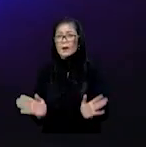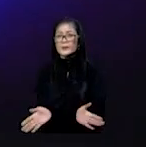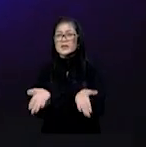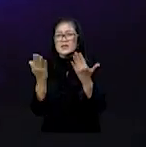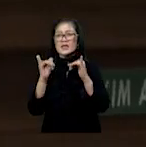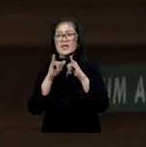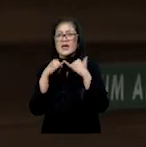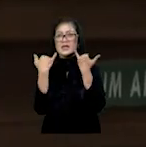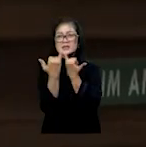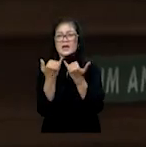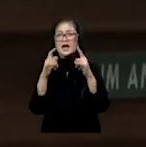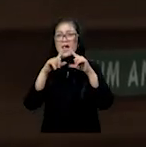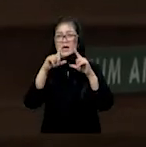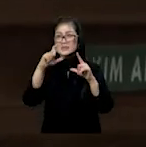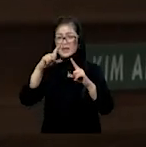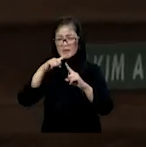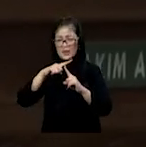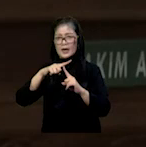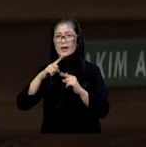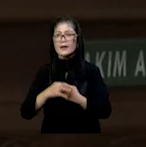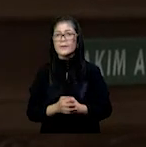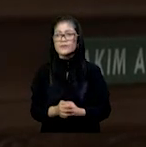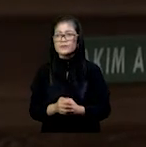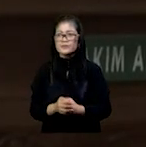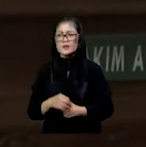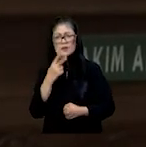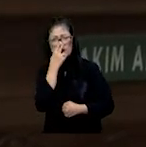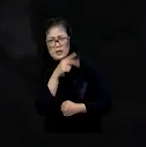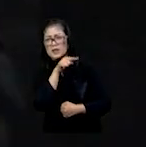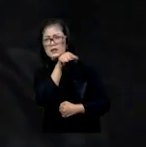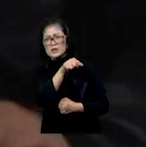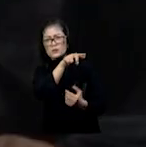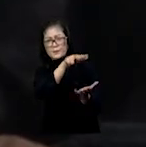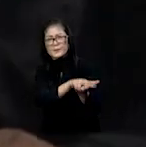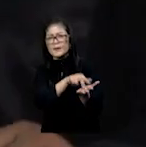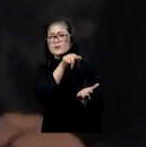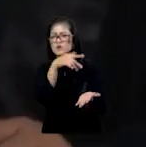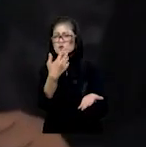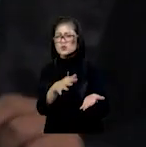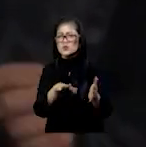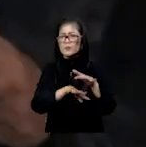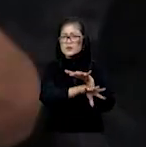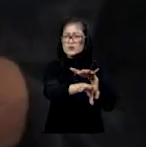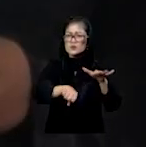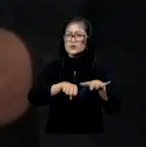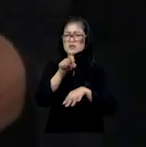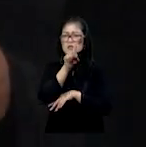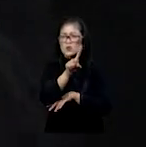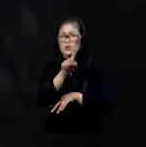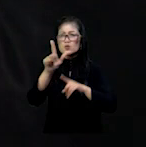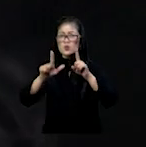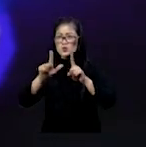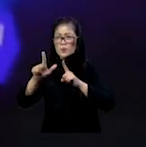Yudin. Dalam amar putusannya, Hakim menilai Ah Yudin terbukti secara sah menyelewengkan dana bantuan sebesar Rp117 miliar